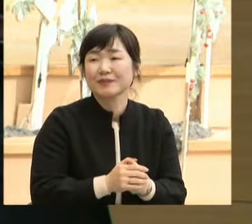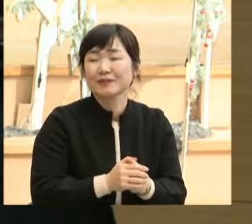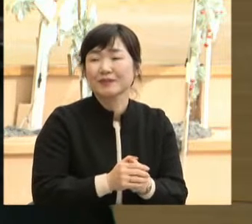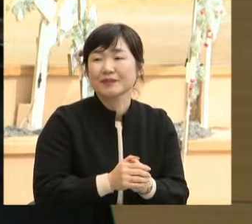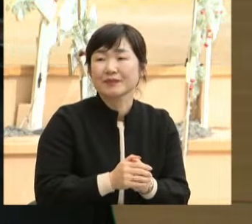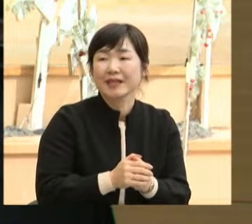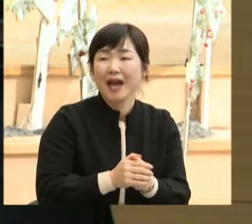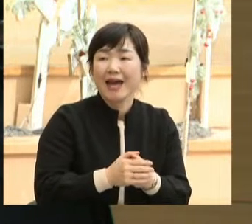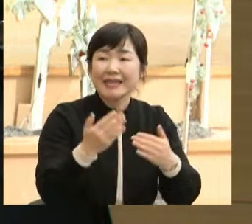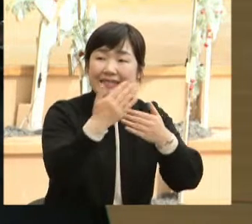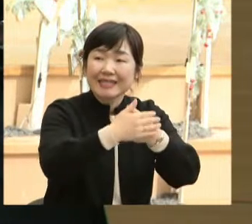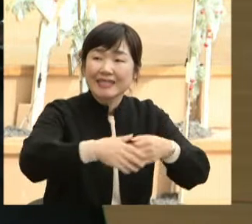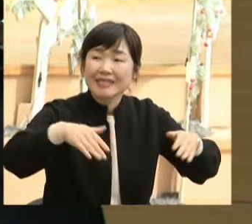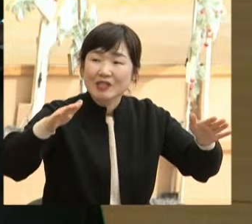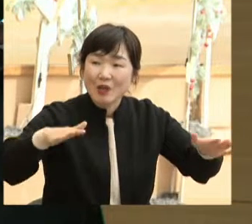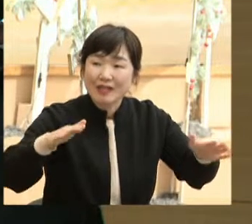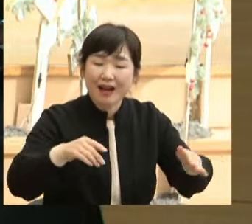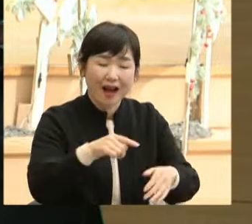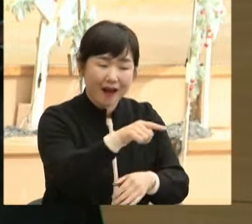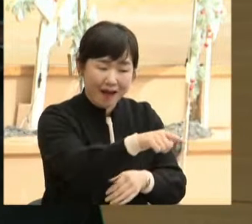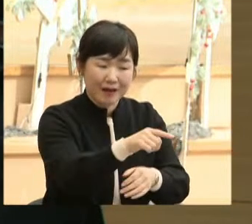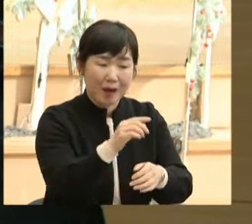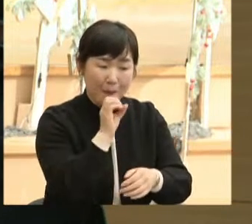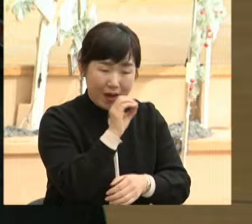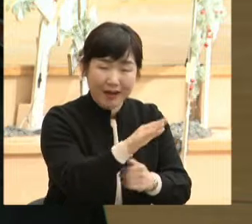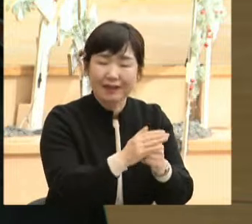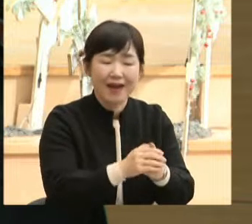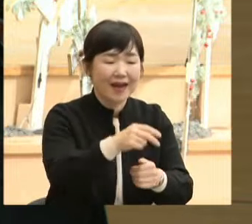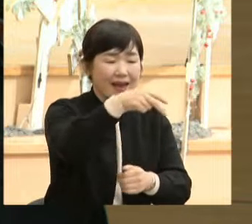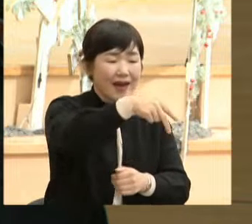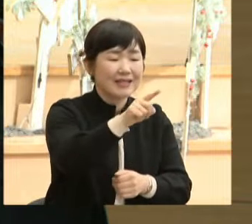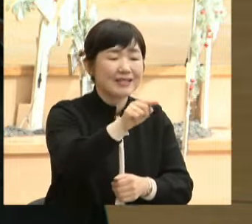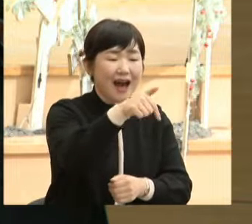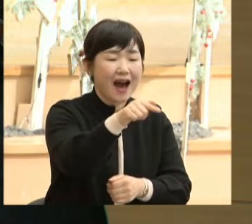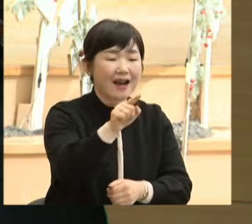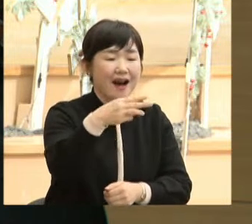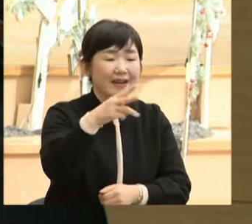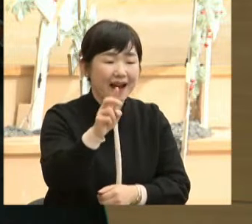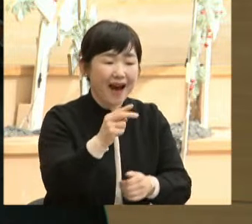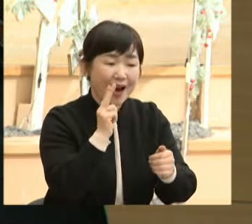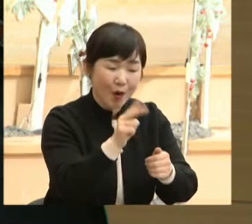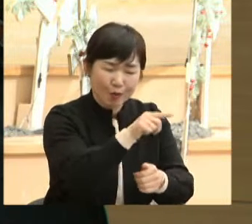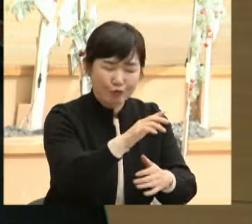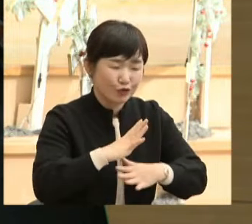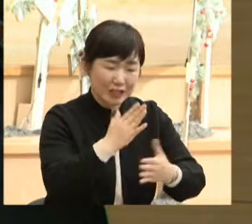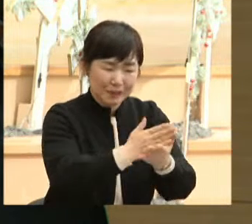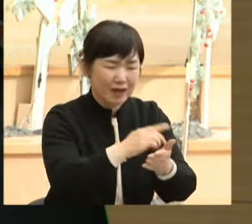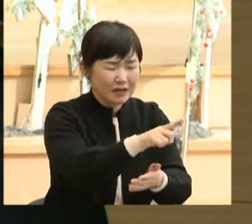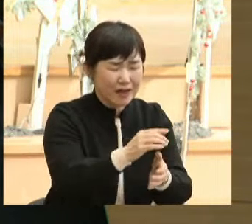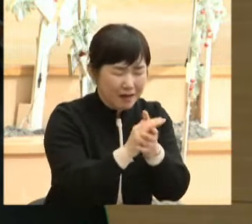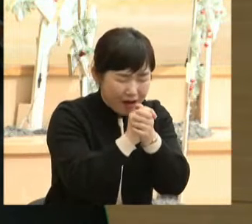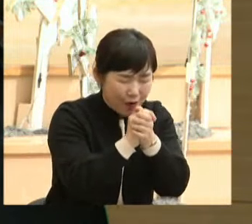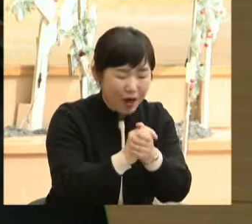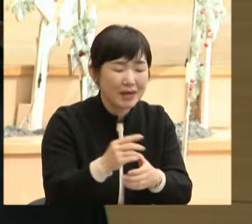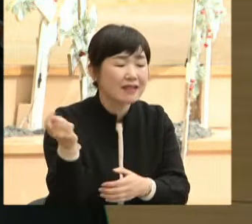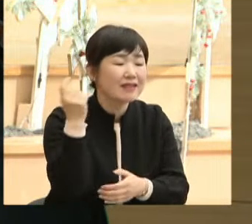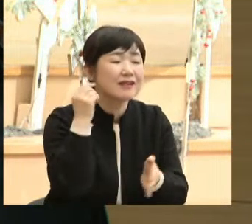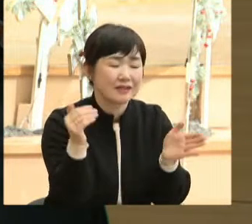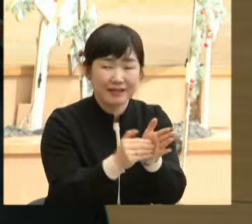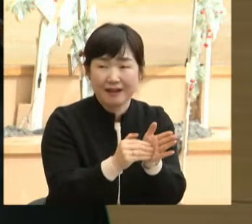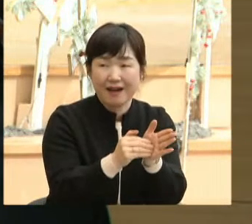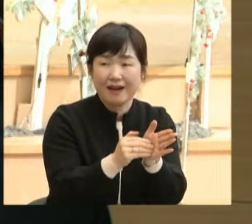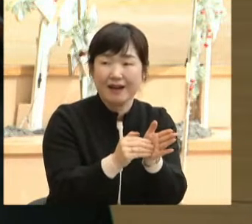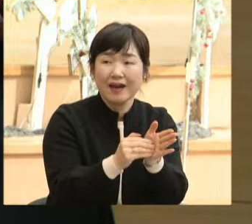얘기를 돼 시장 손석희가 그 얘기를 해 사과하여 무서워하지 말라 너의 광범이 들린지라 내가 내일